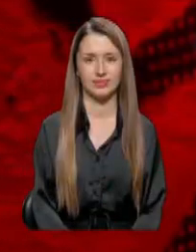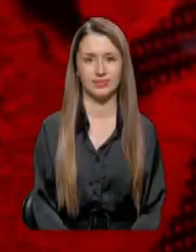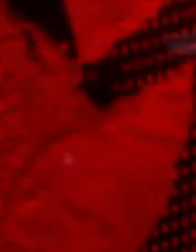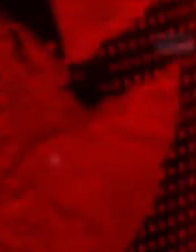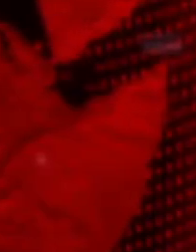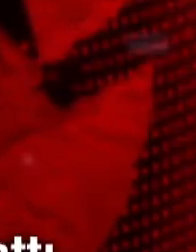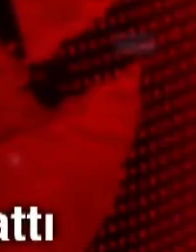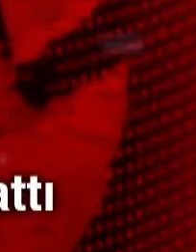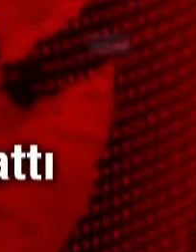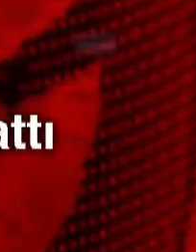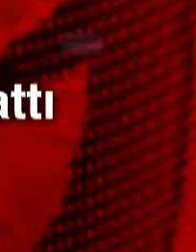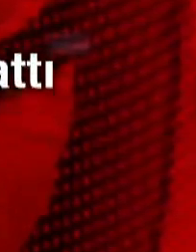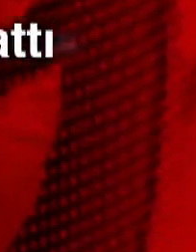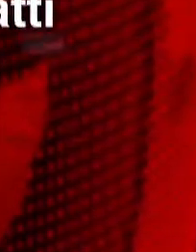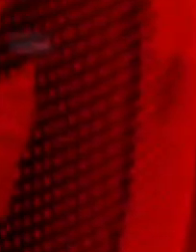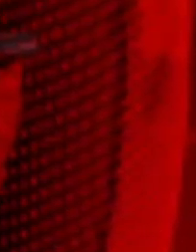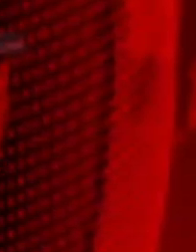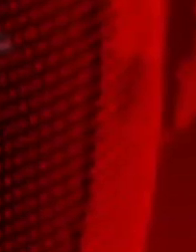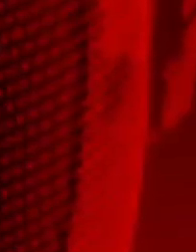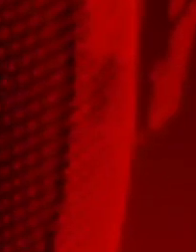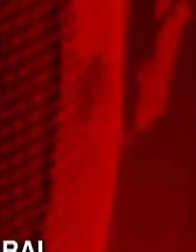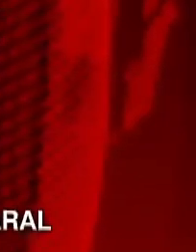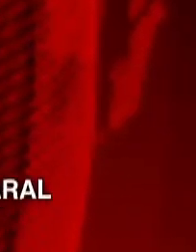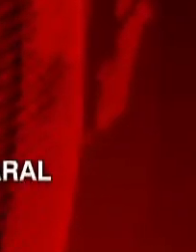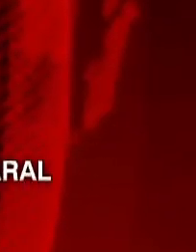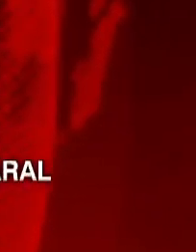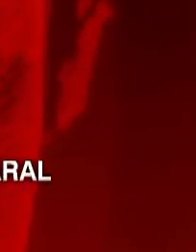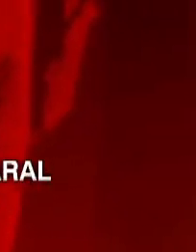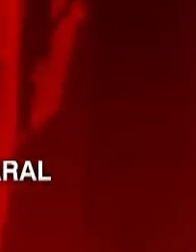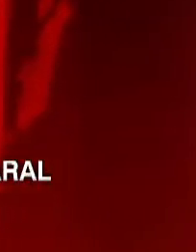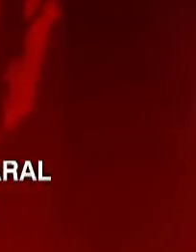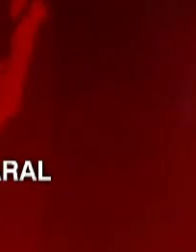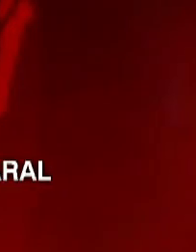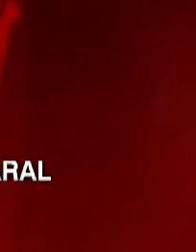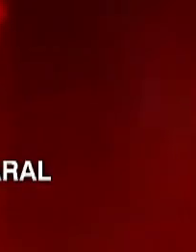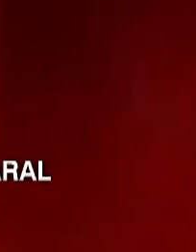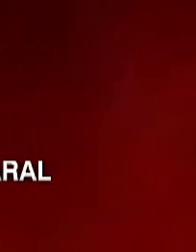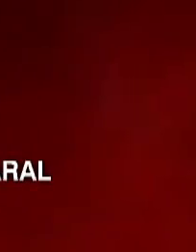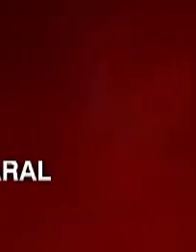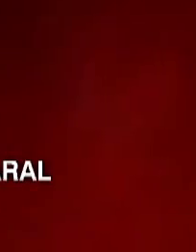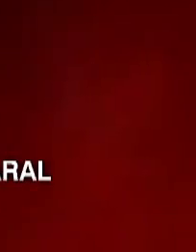Ezilir yerler için bir başkadır benim memleketim.